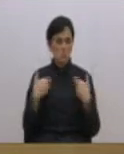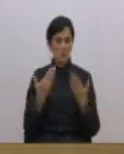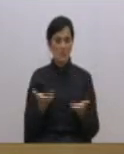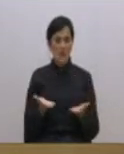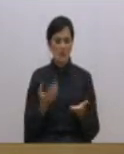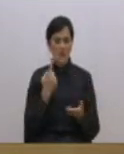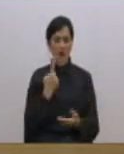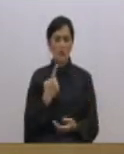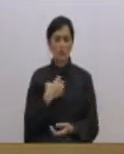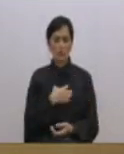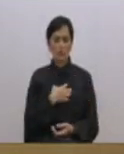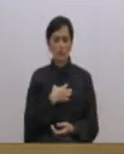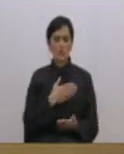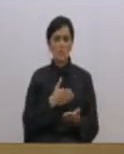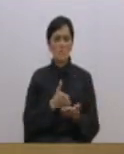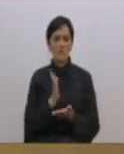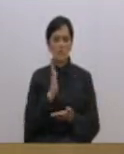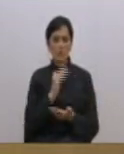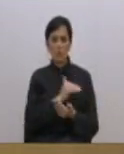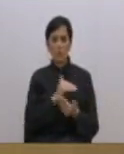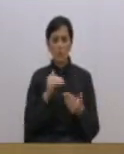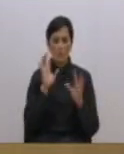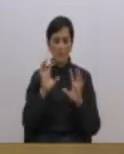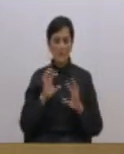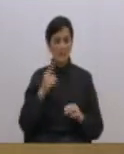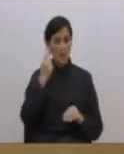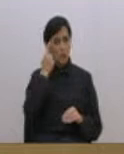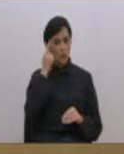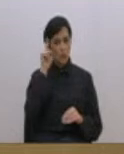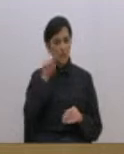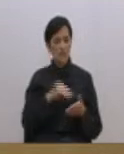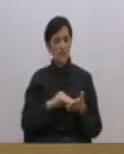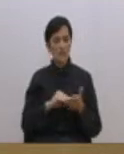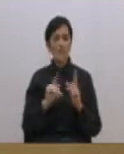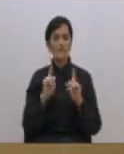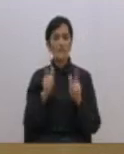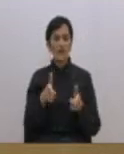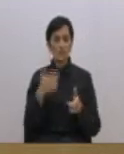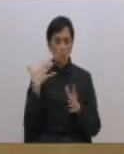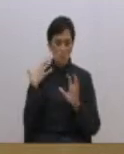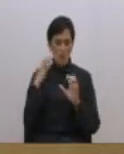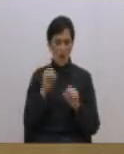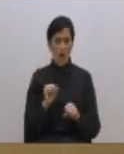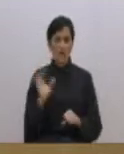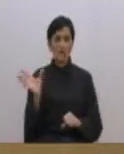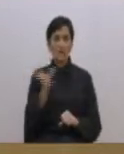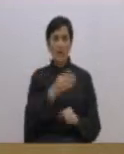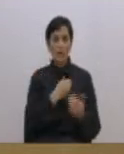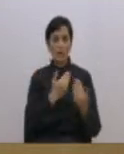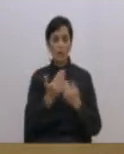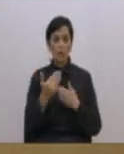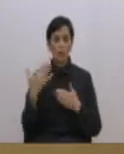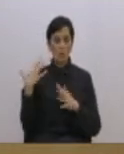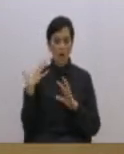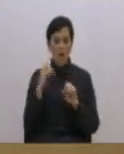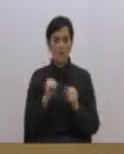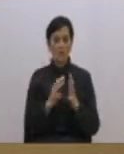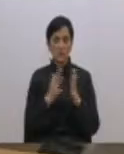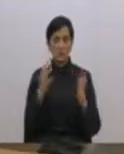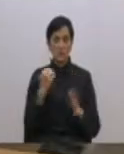bit, efnișnolona, principe bis doneze, am sa canon de blu inițiativa, vetah me bit, mhar sucer da, colas mă uțode, mhar da ceris, când idim ad